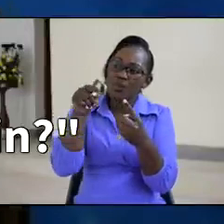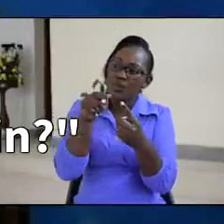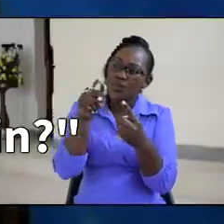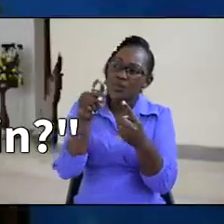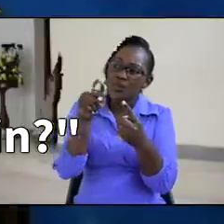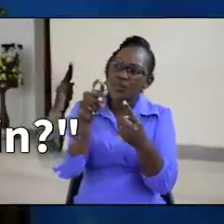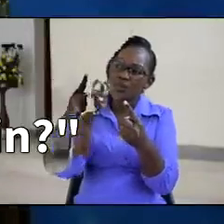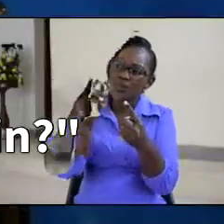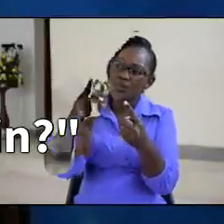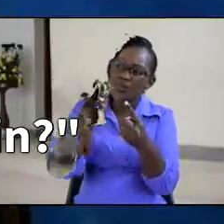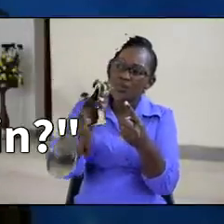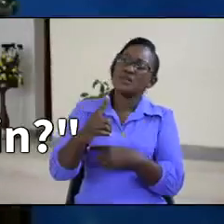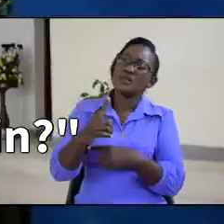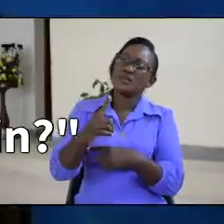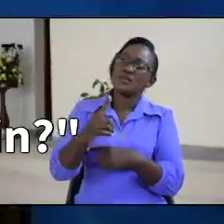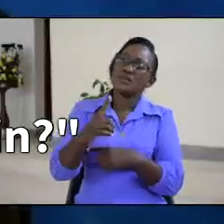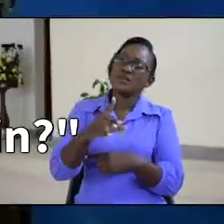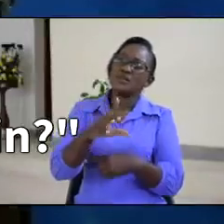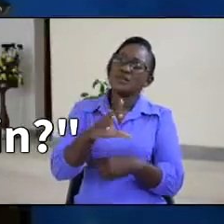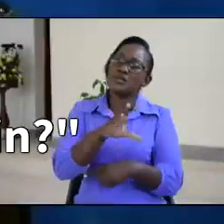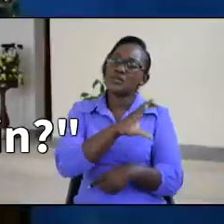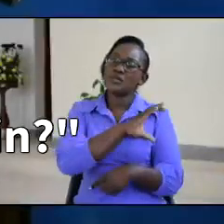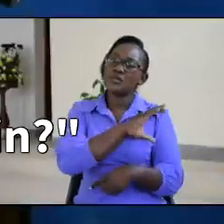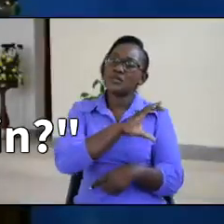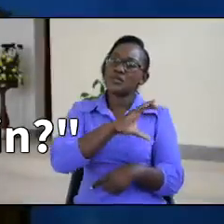Anakuja Bwana Yesu,